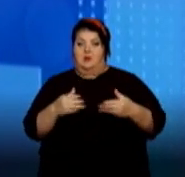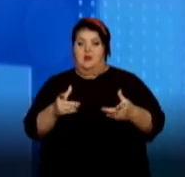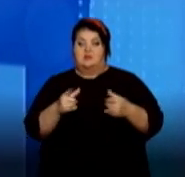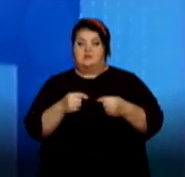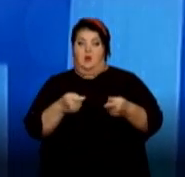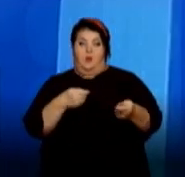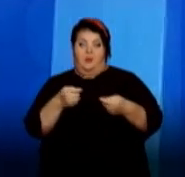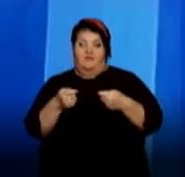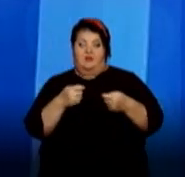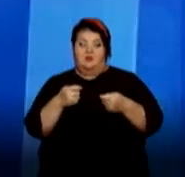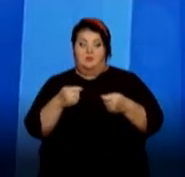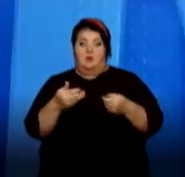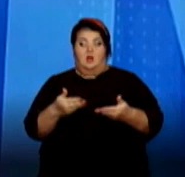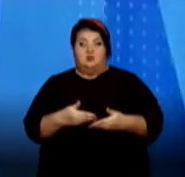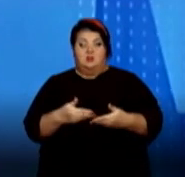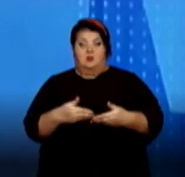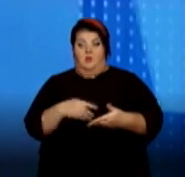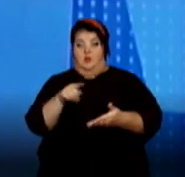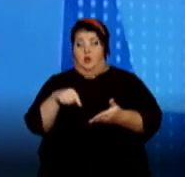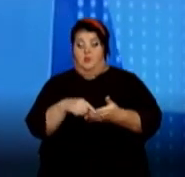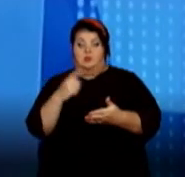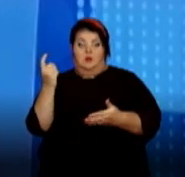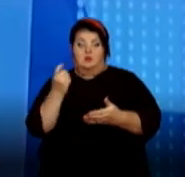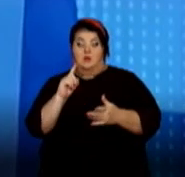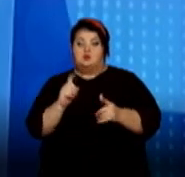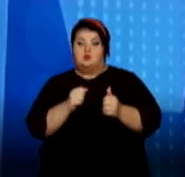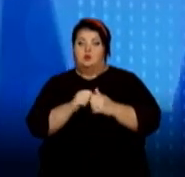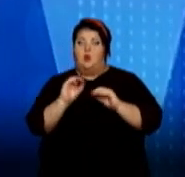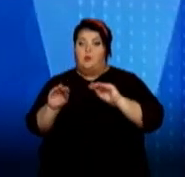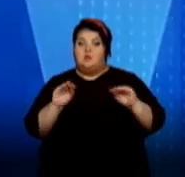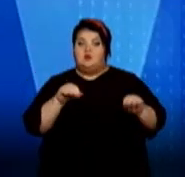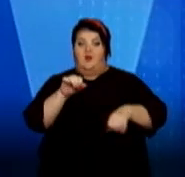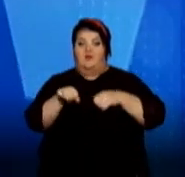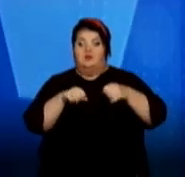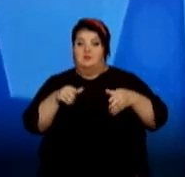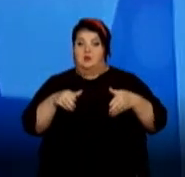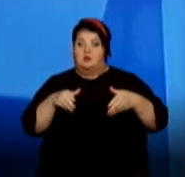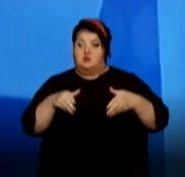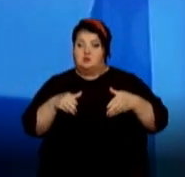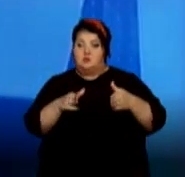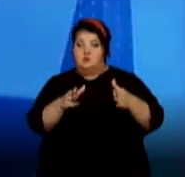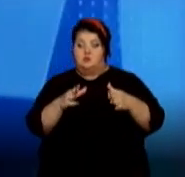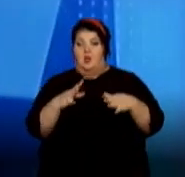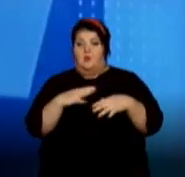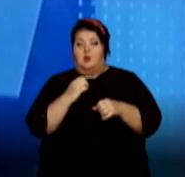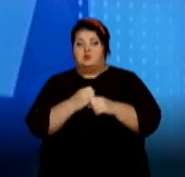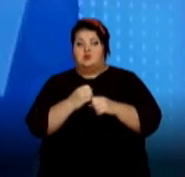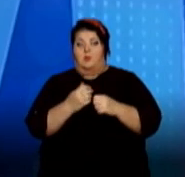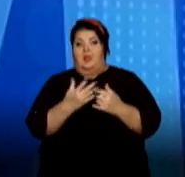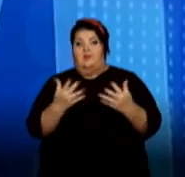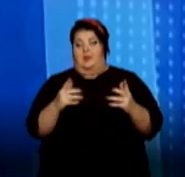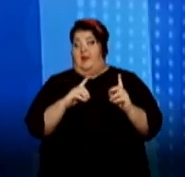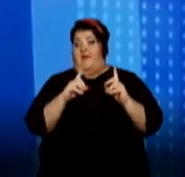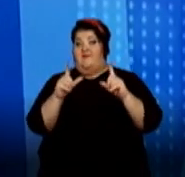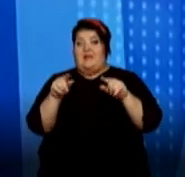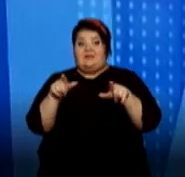житлово-комунального господарства щодо облаштування велосипедної інфраструктури. І було зроблено декілька виїзних нарад, якщо можна